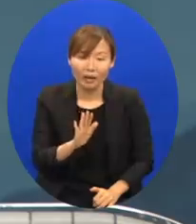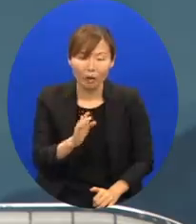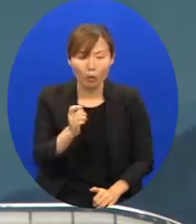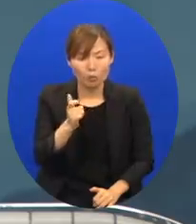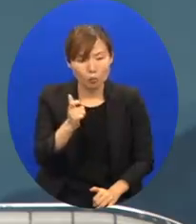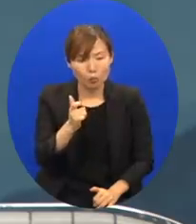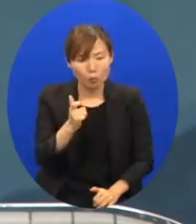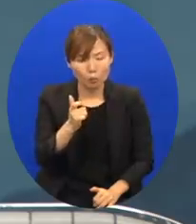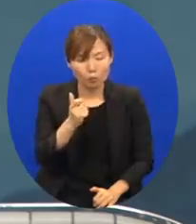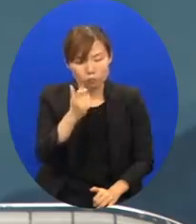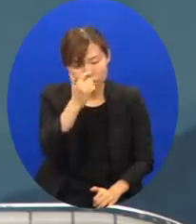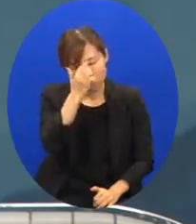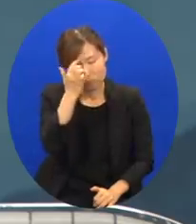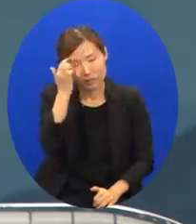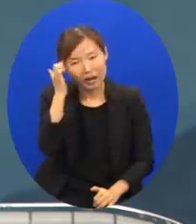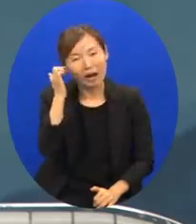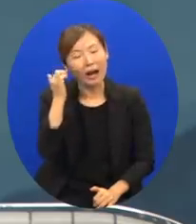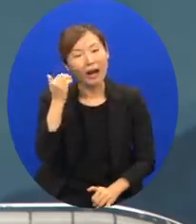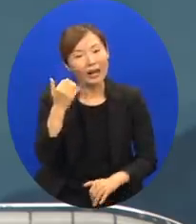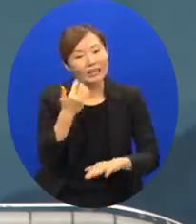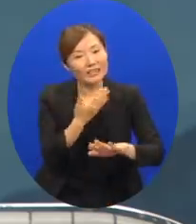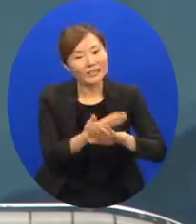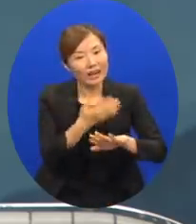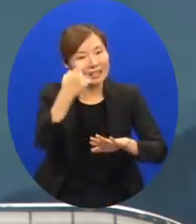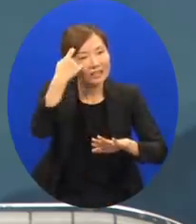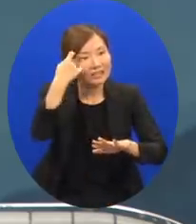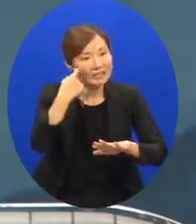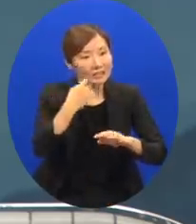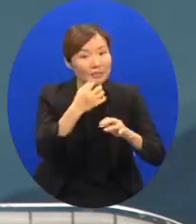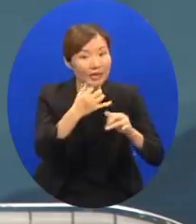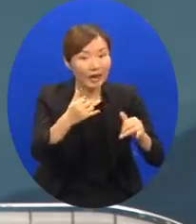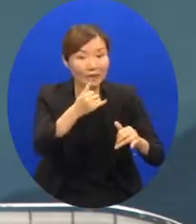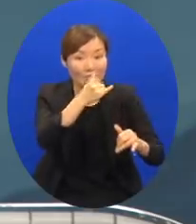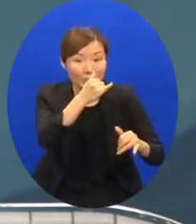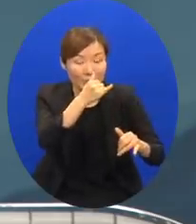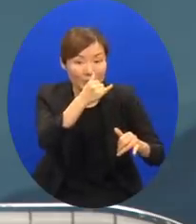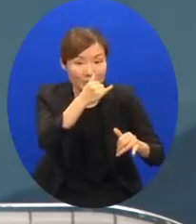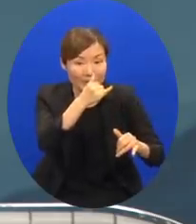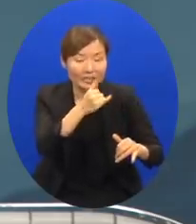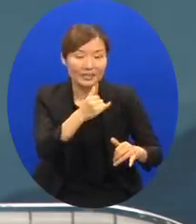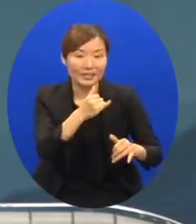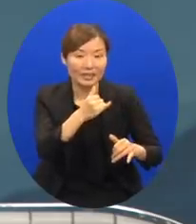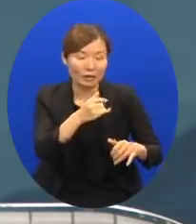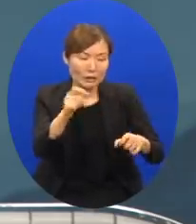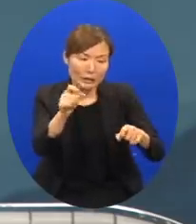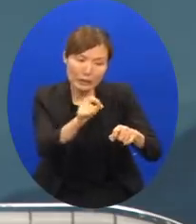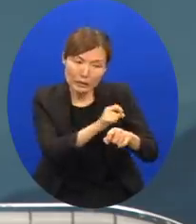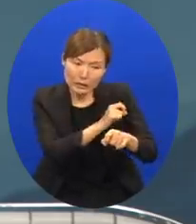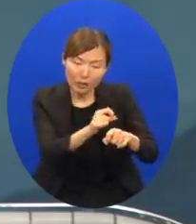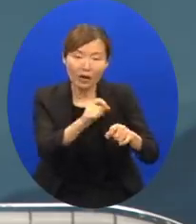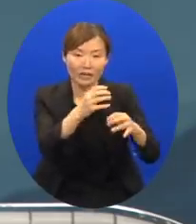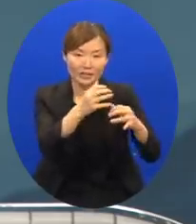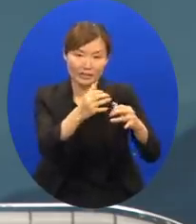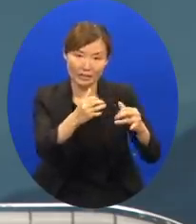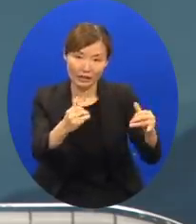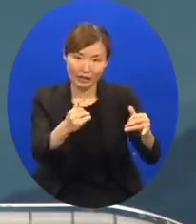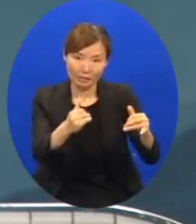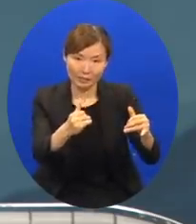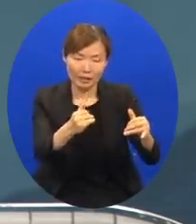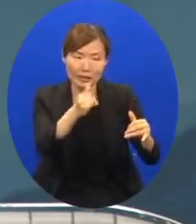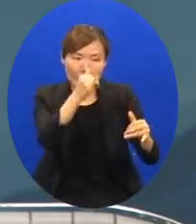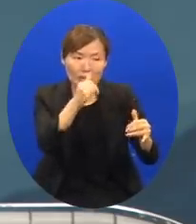생각했던 시대가 있었습니다 사람들 중에는 우수한 특별한 인종이 있다고 그렇게 믿어서